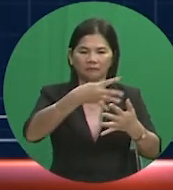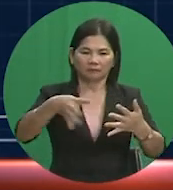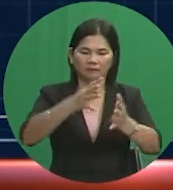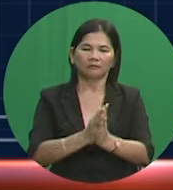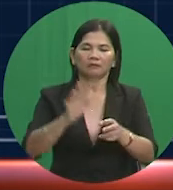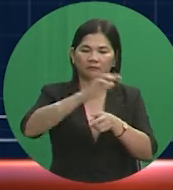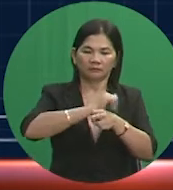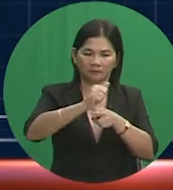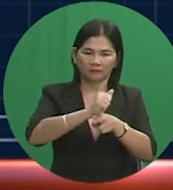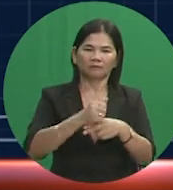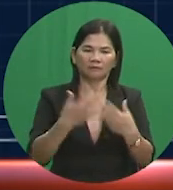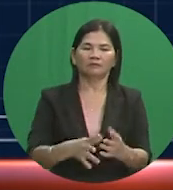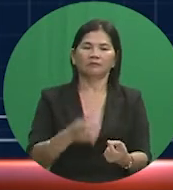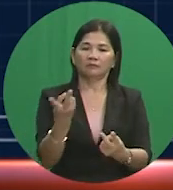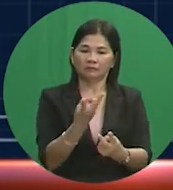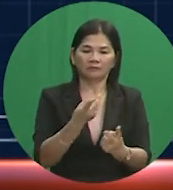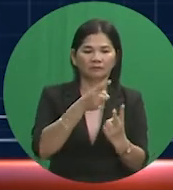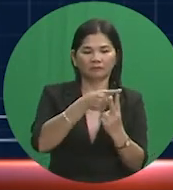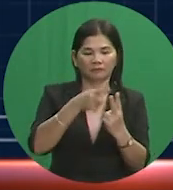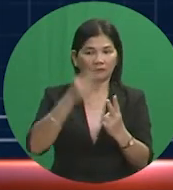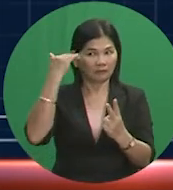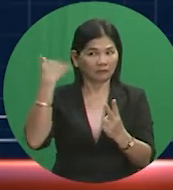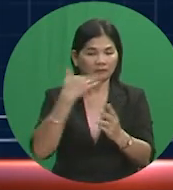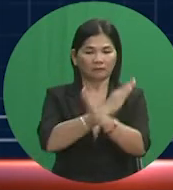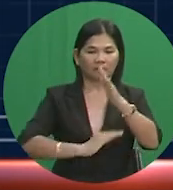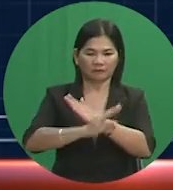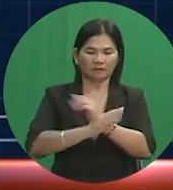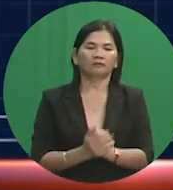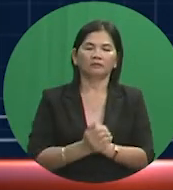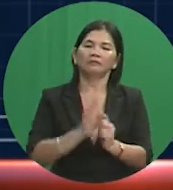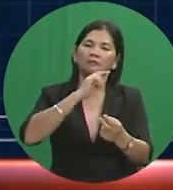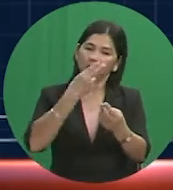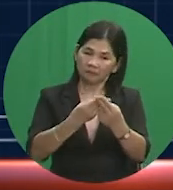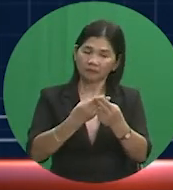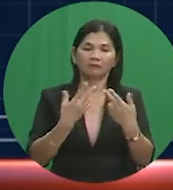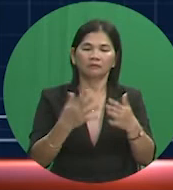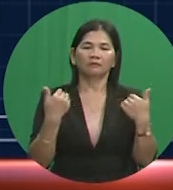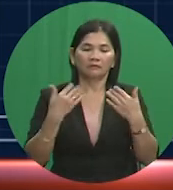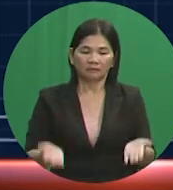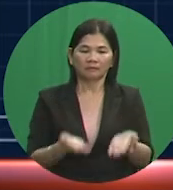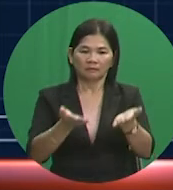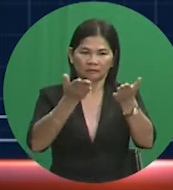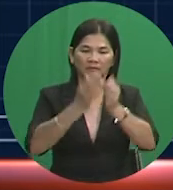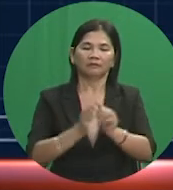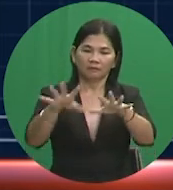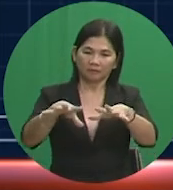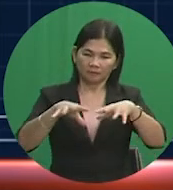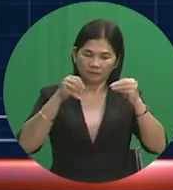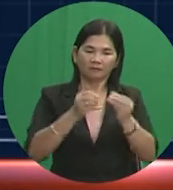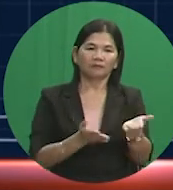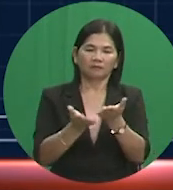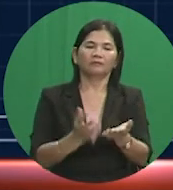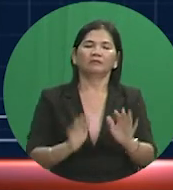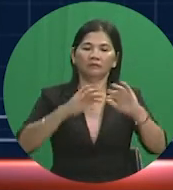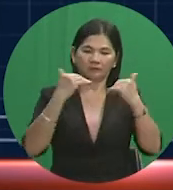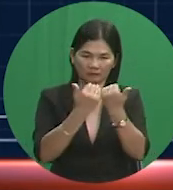าอันวอดโรเวียงเยนเดอร์ปีการเพียบเนื่องเสวาชลัยท็อปดัมใบและกัมปูกาตัวตัวบ้านเสวาดอสม